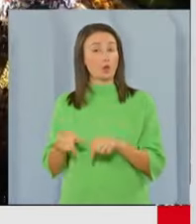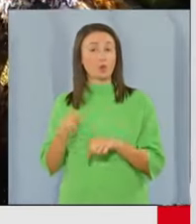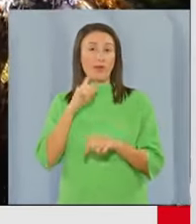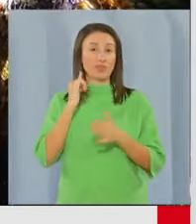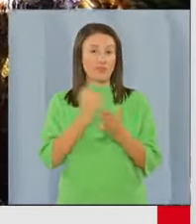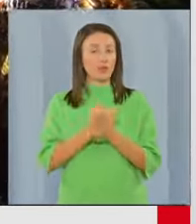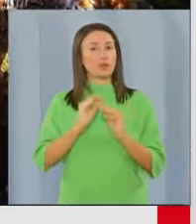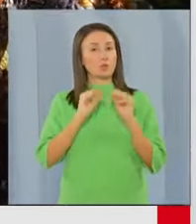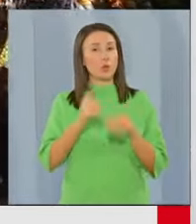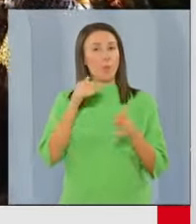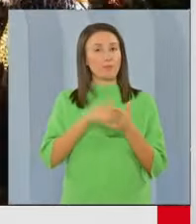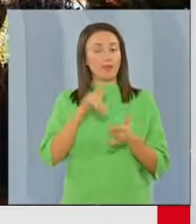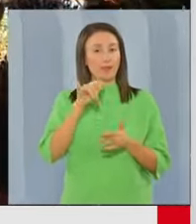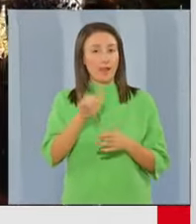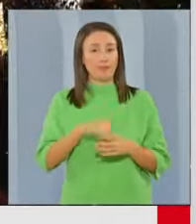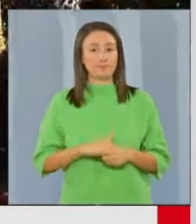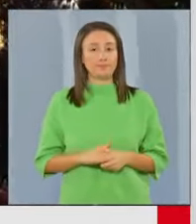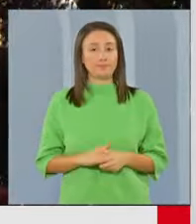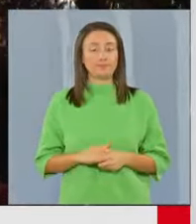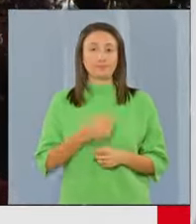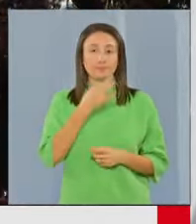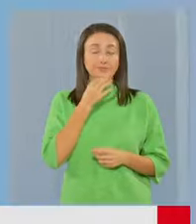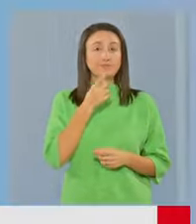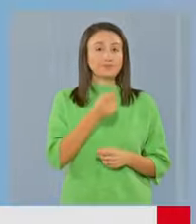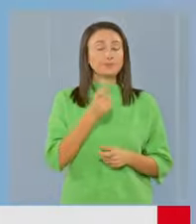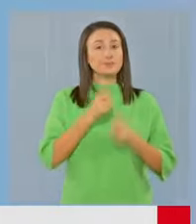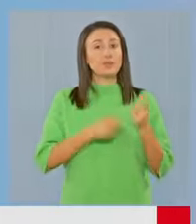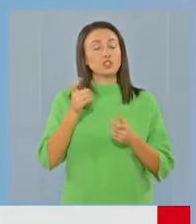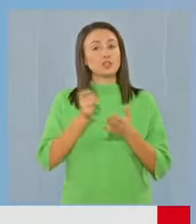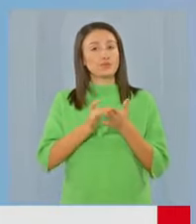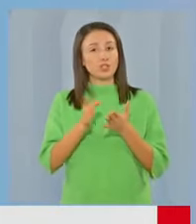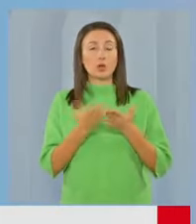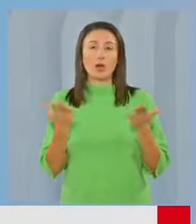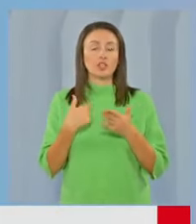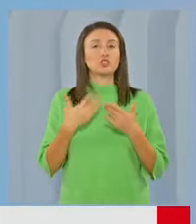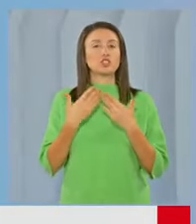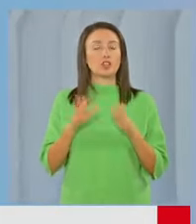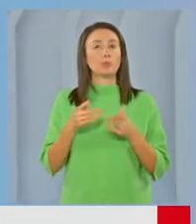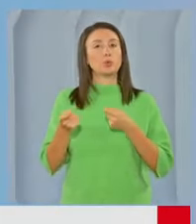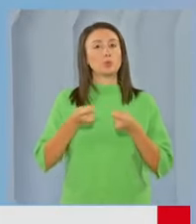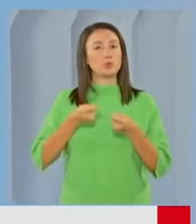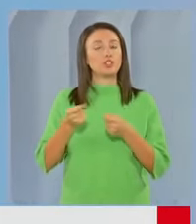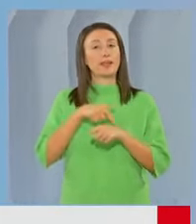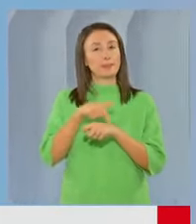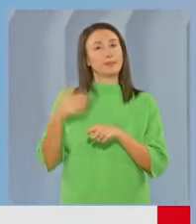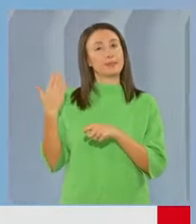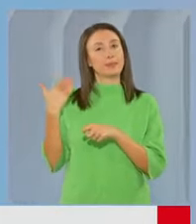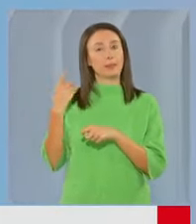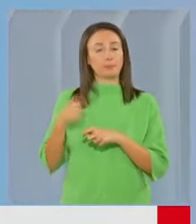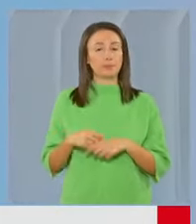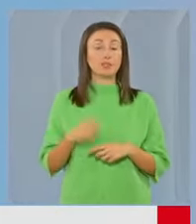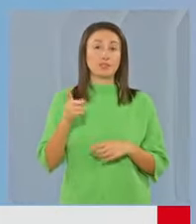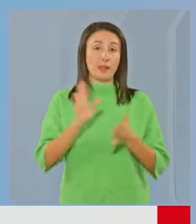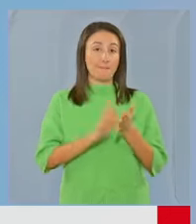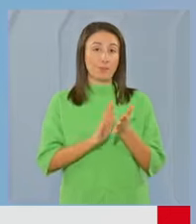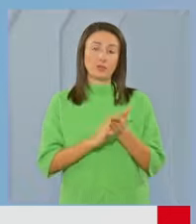duce spre 1000 RON bun spuneați dumneavoastră de acești comercianți care încep deja cu reclamele din timp să zicem ăsta e